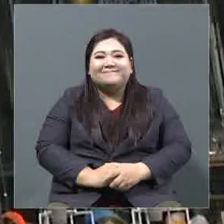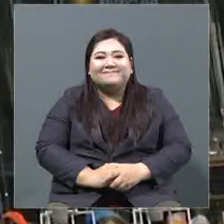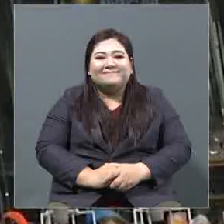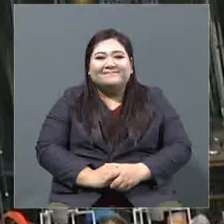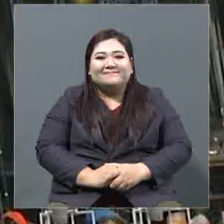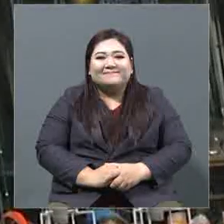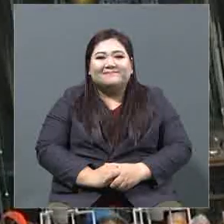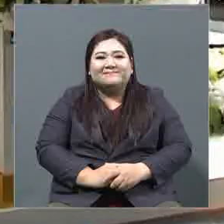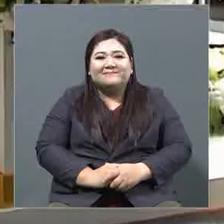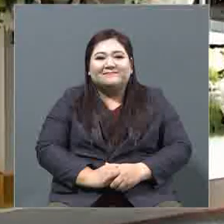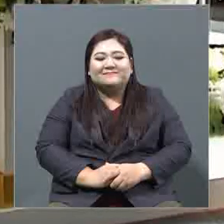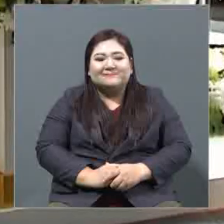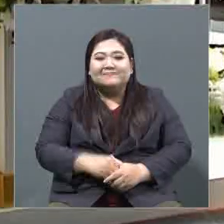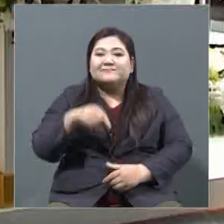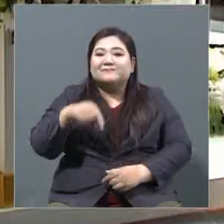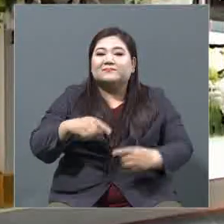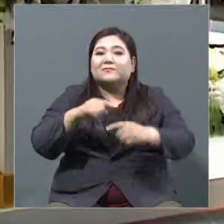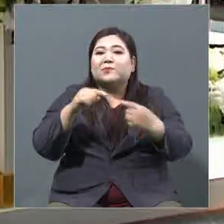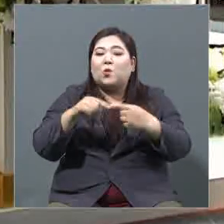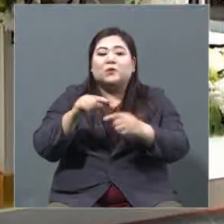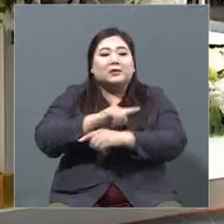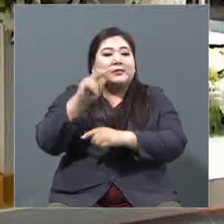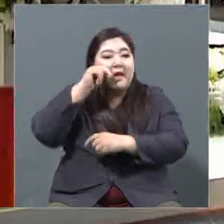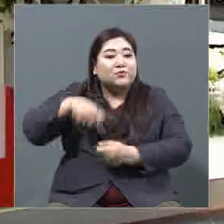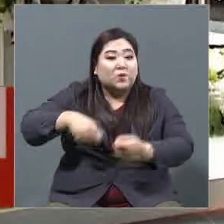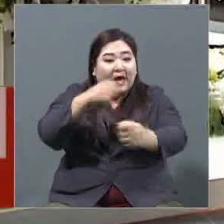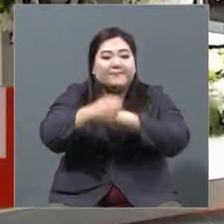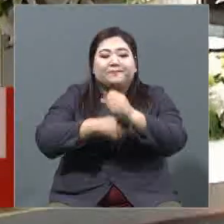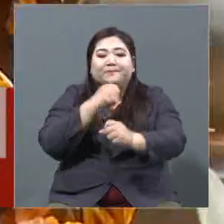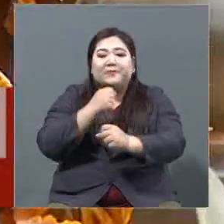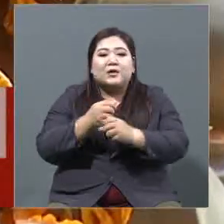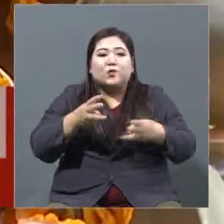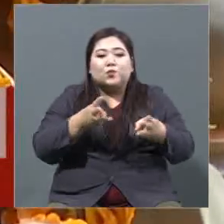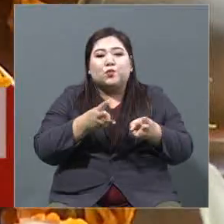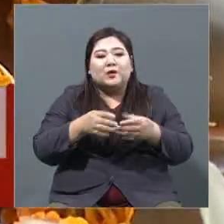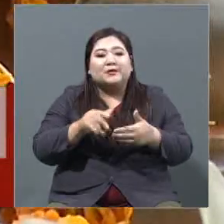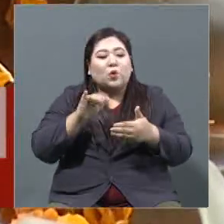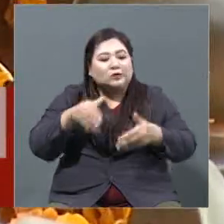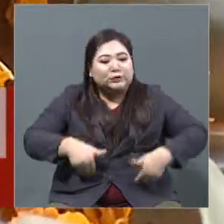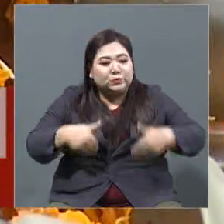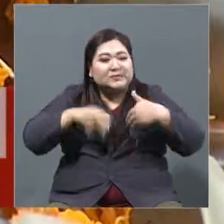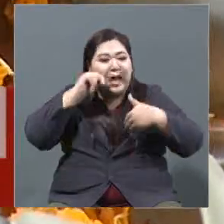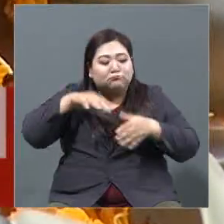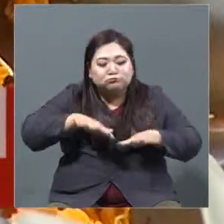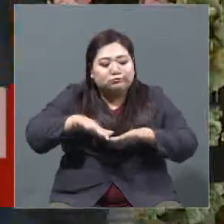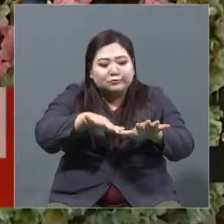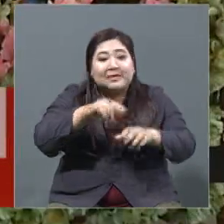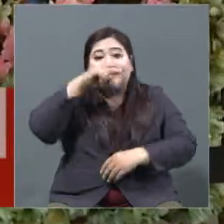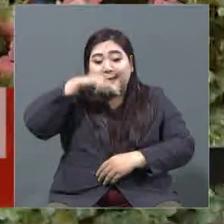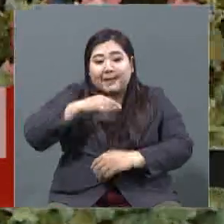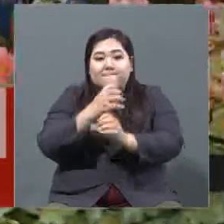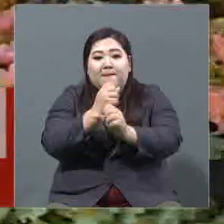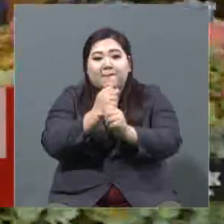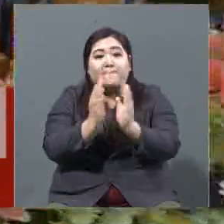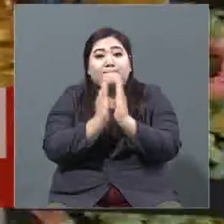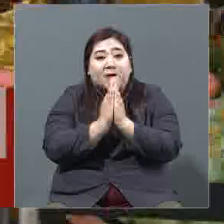บรรยากาศมหาสงกรานต์เฟสติวัล2024เทศกาลวิถีน้ำวิถีไทยซึ่งมีการนำพระพุทธสิหิงจำลองวัด